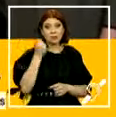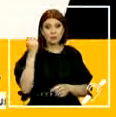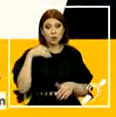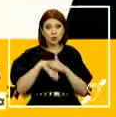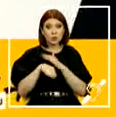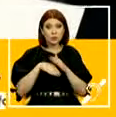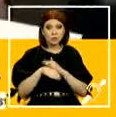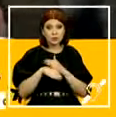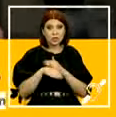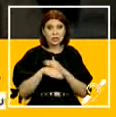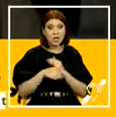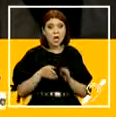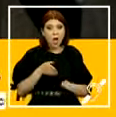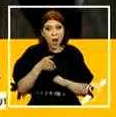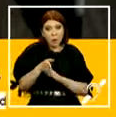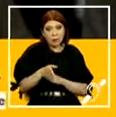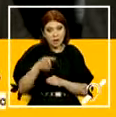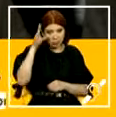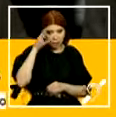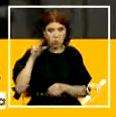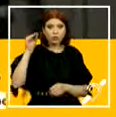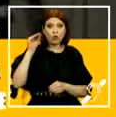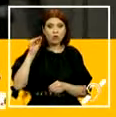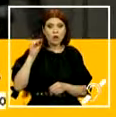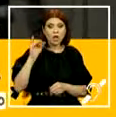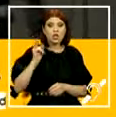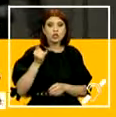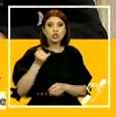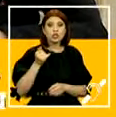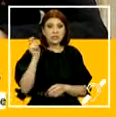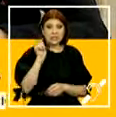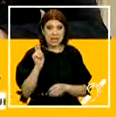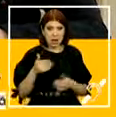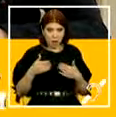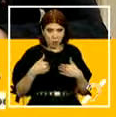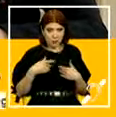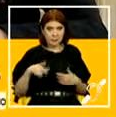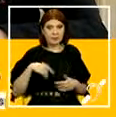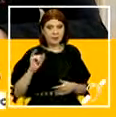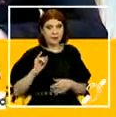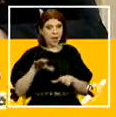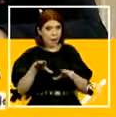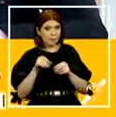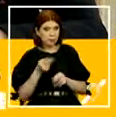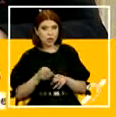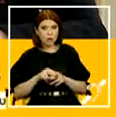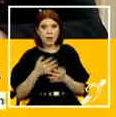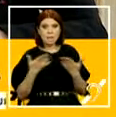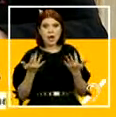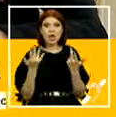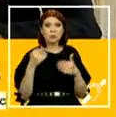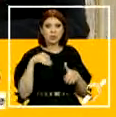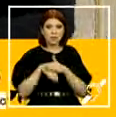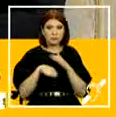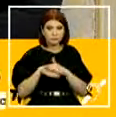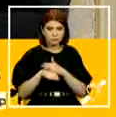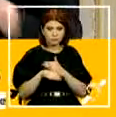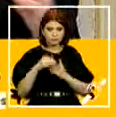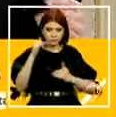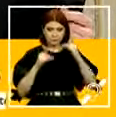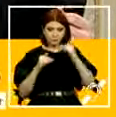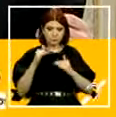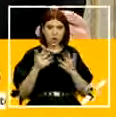refugiați ucraineni au intrat în Republica Moldova, iar țara noastră este țara care a primit cel mai mare număr de refugiați raportat